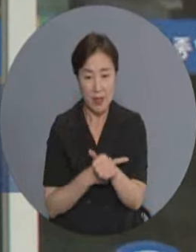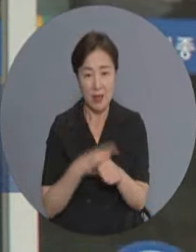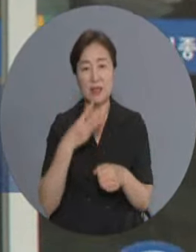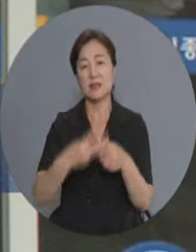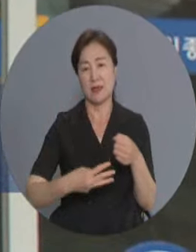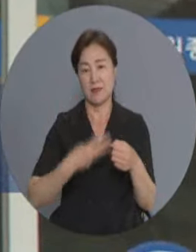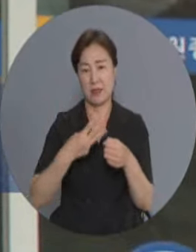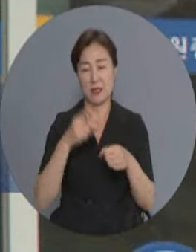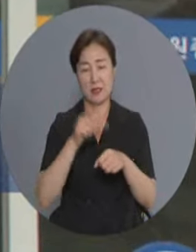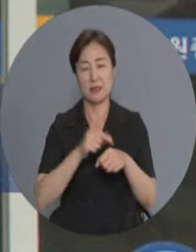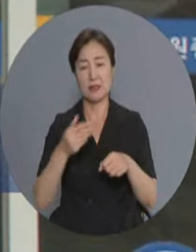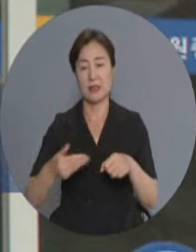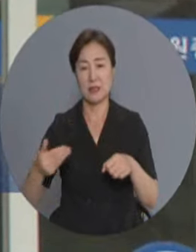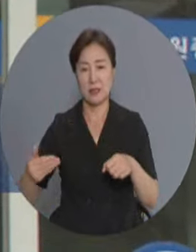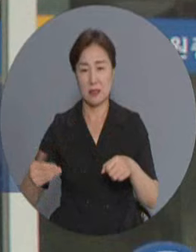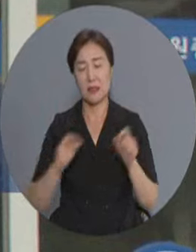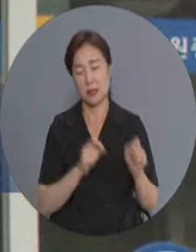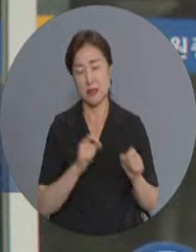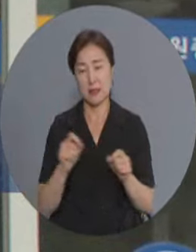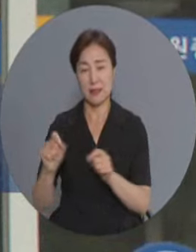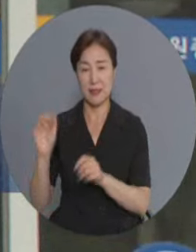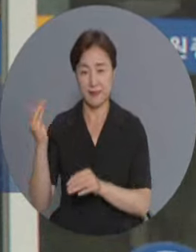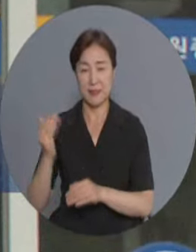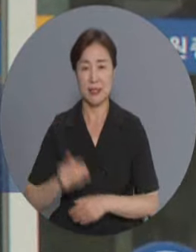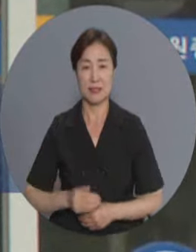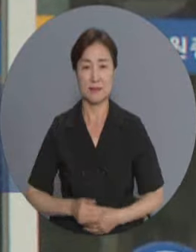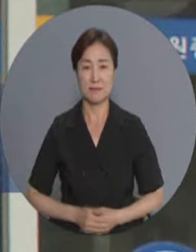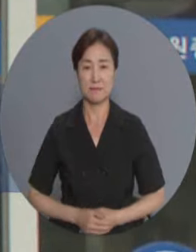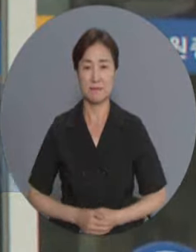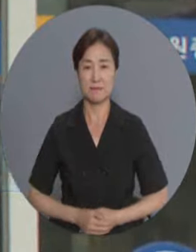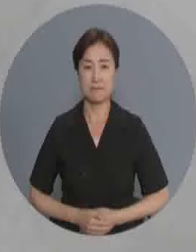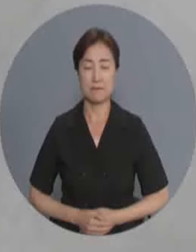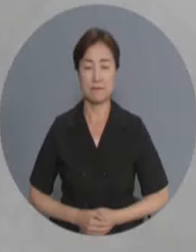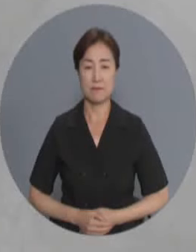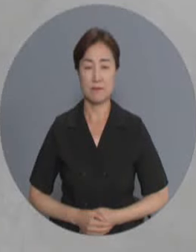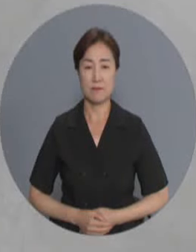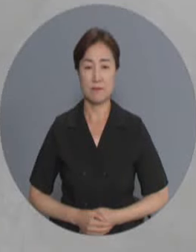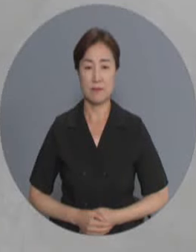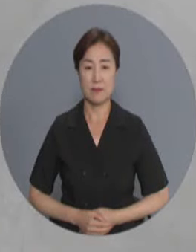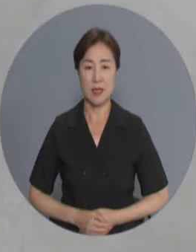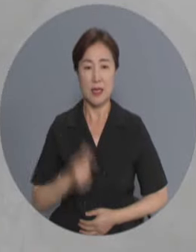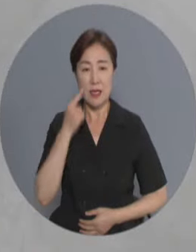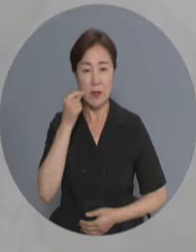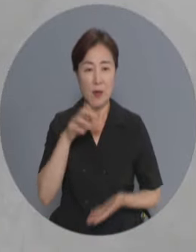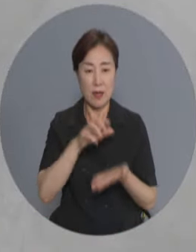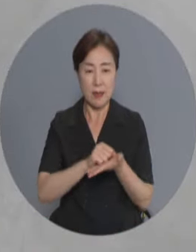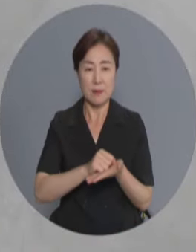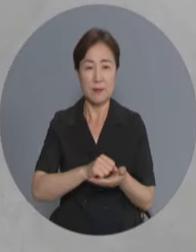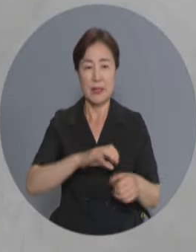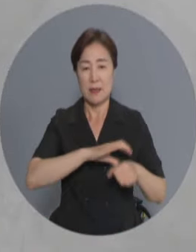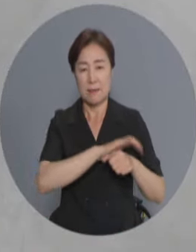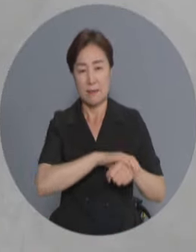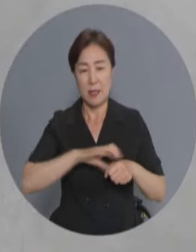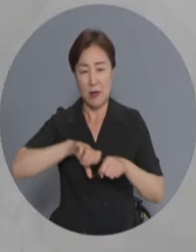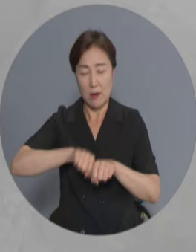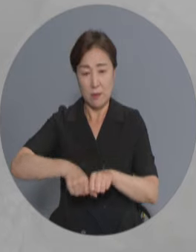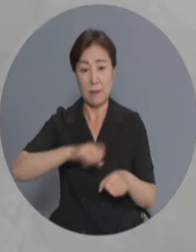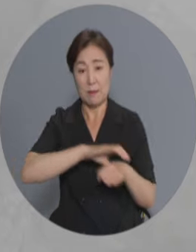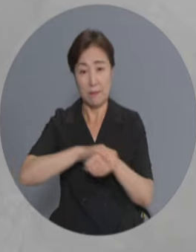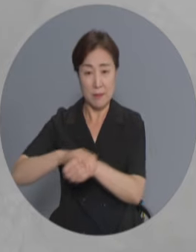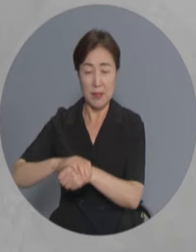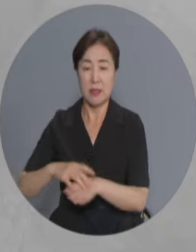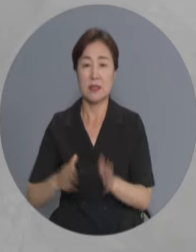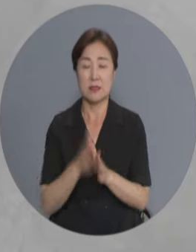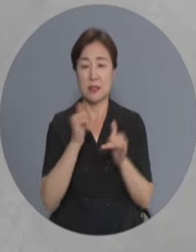3년 그냥 훌쩍 지나간 이후에 이제 재판이 진행됐기 때문에 일제 강제동원 시민 모임이 지난